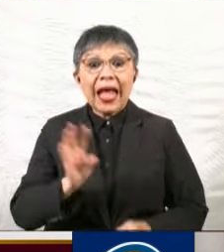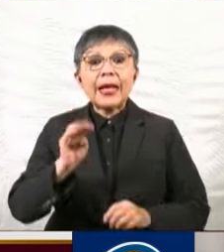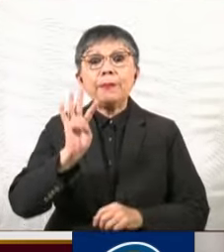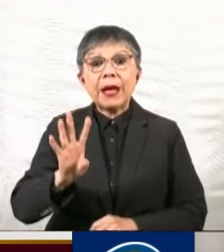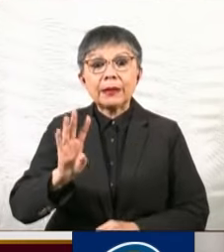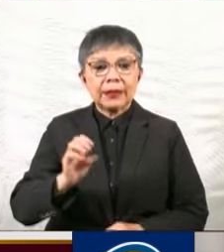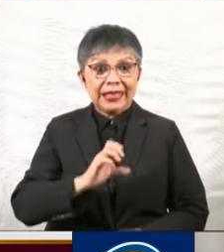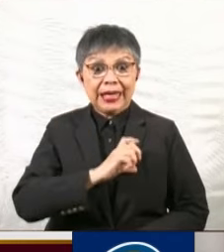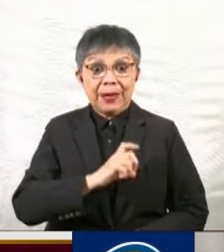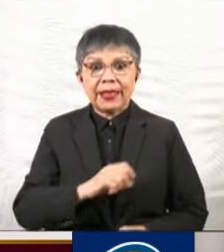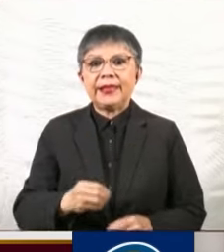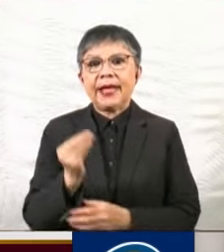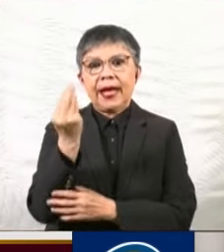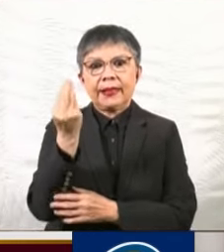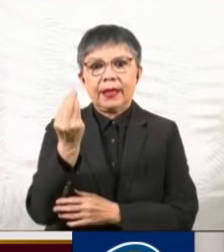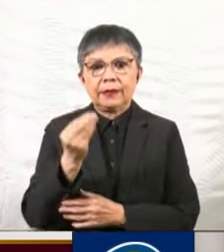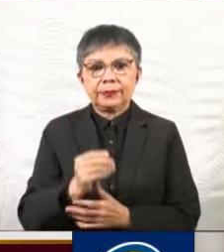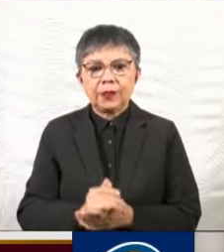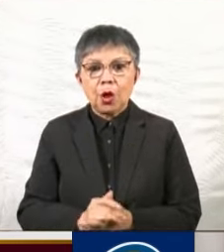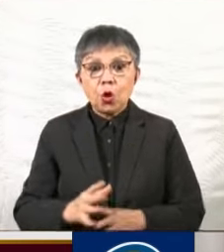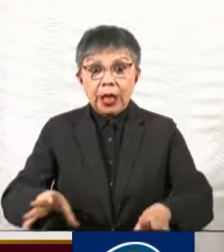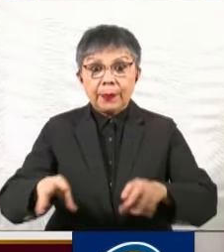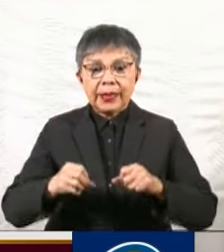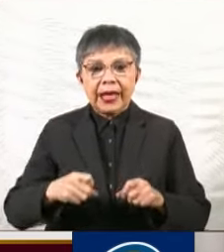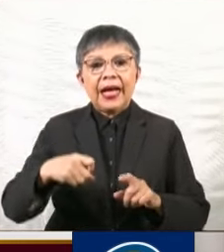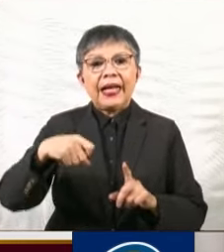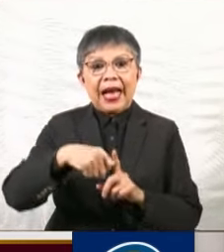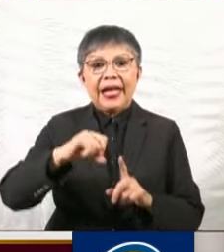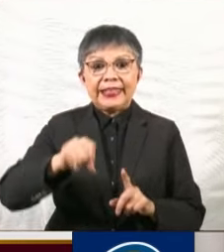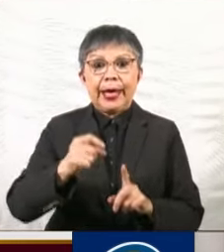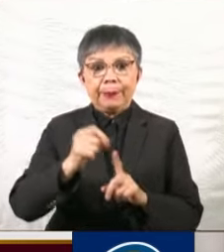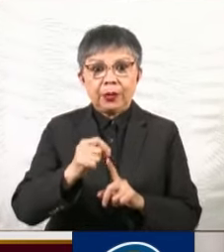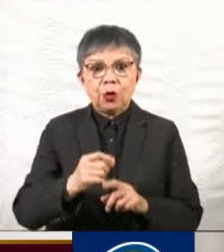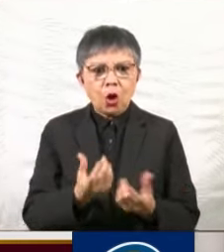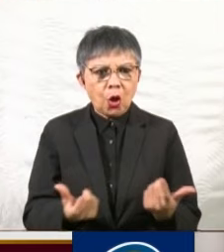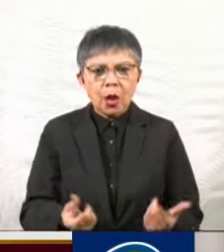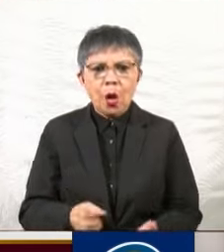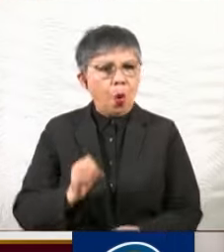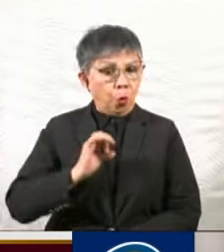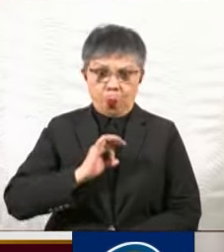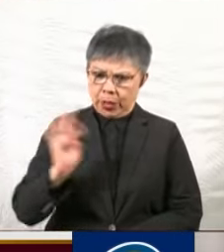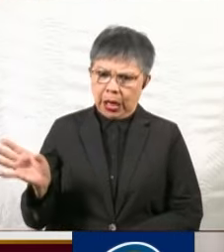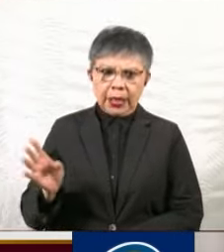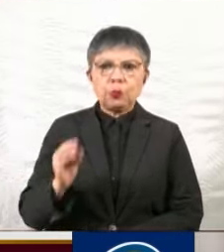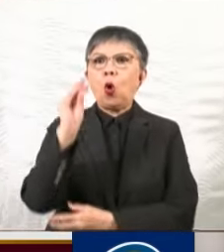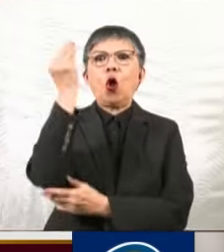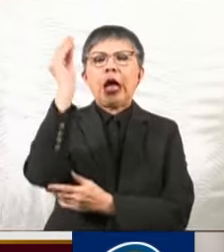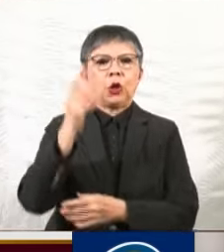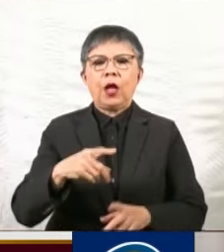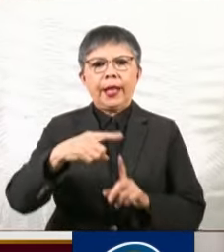kecamatan yang ada di Jakarta bagi penerima KJP mereka rata-rata belum pernah melihat Monas